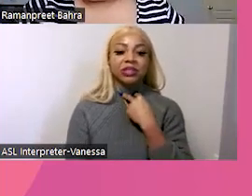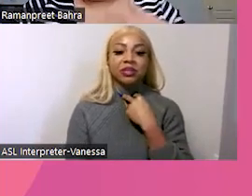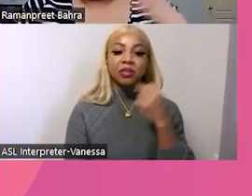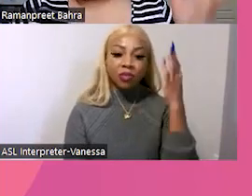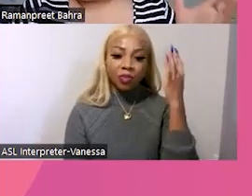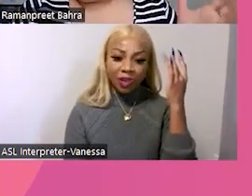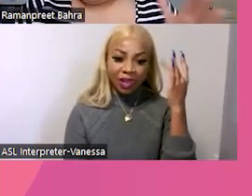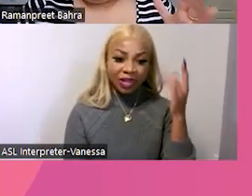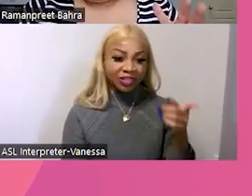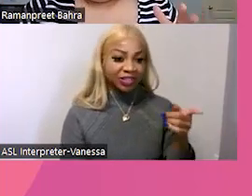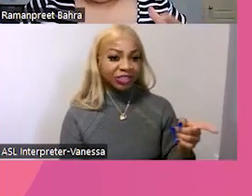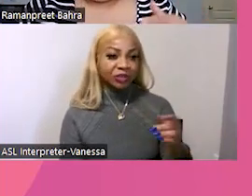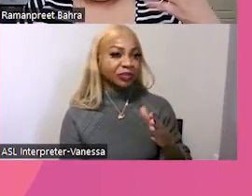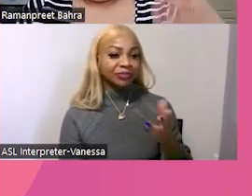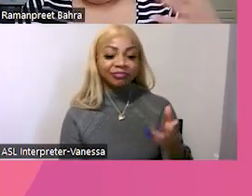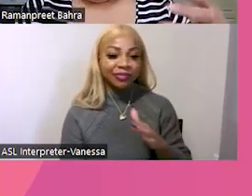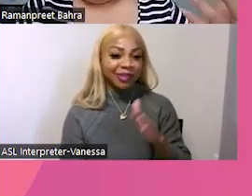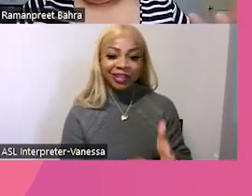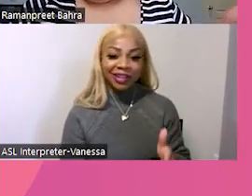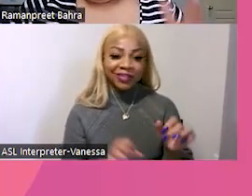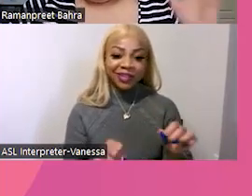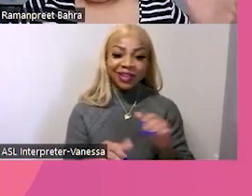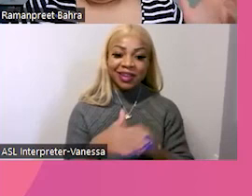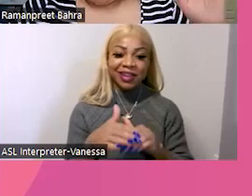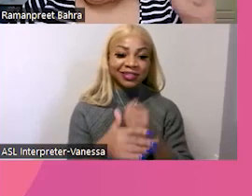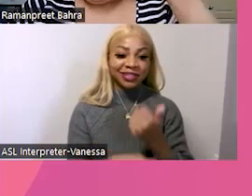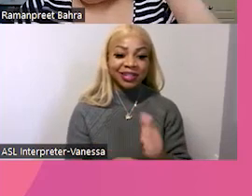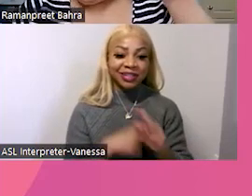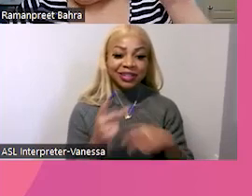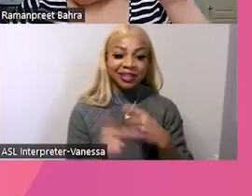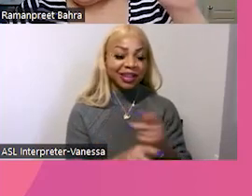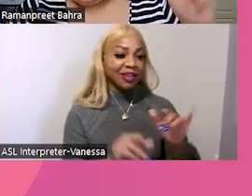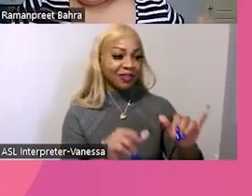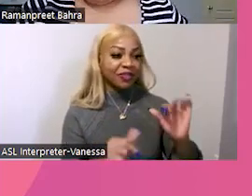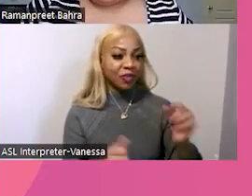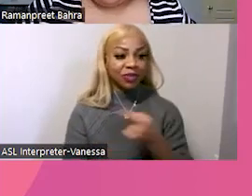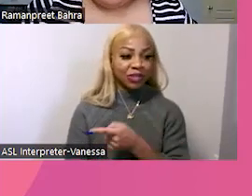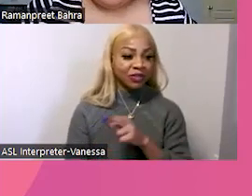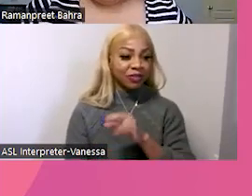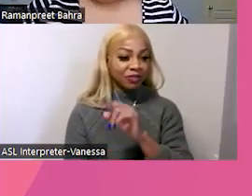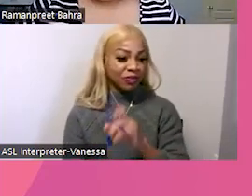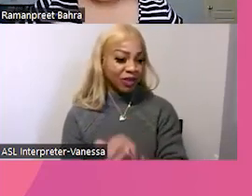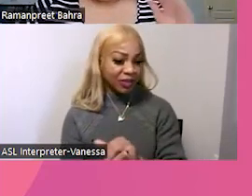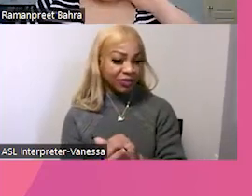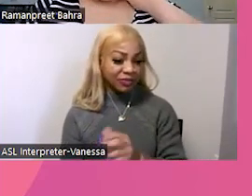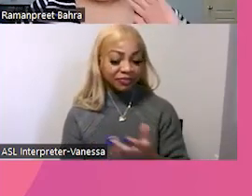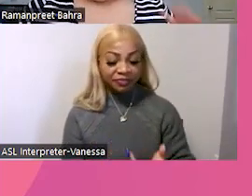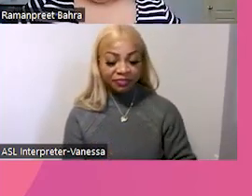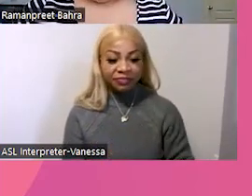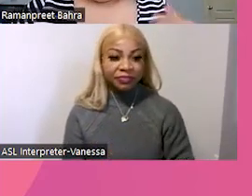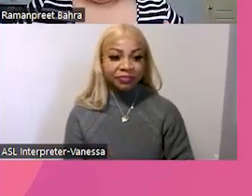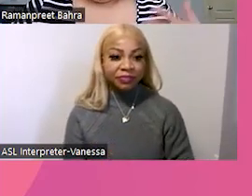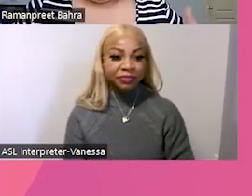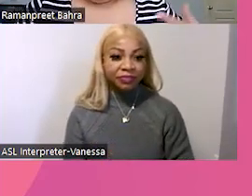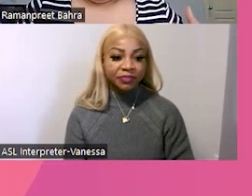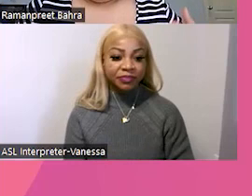de dans sa tête qu'elle ne pourra quitter cette situation parce qu'elle ne pourra jamais avoir une autre forme d'amour que